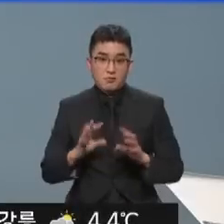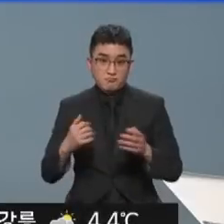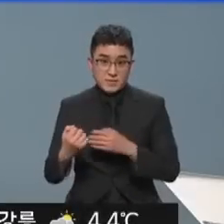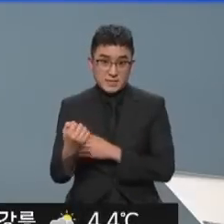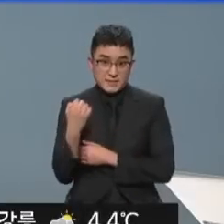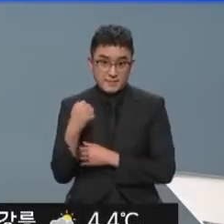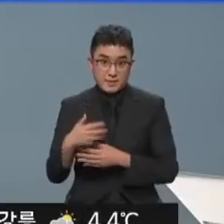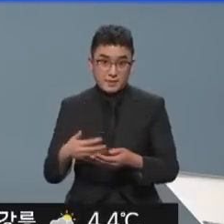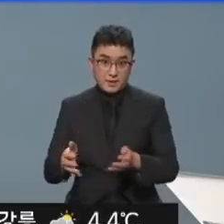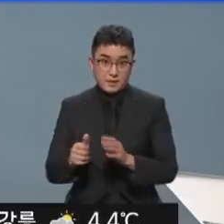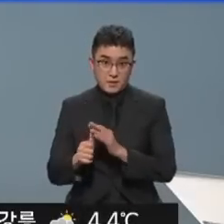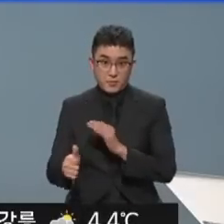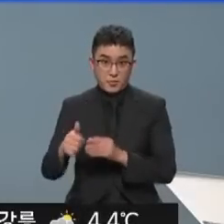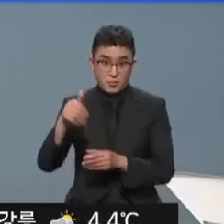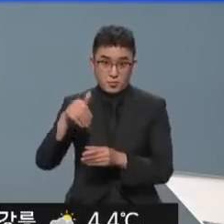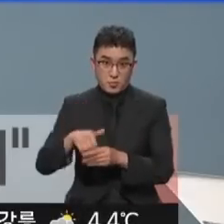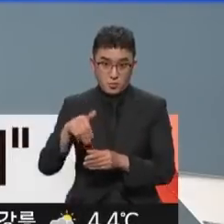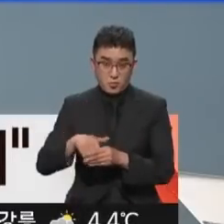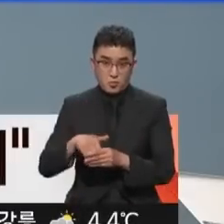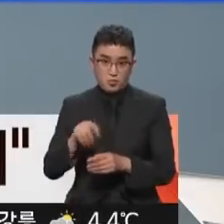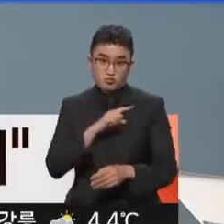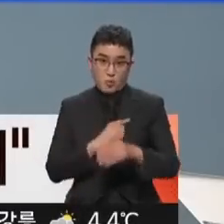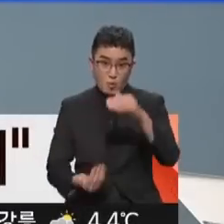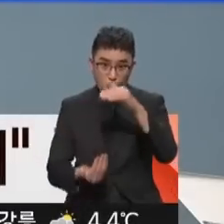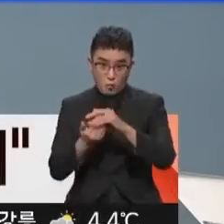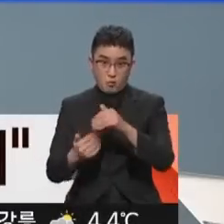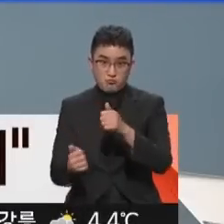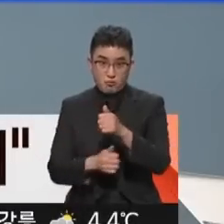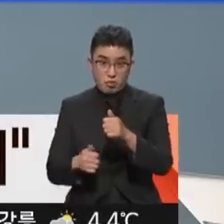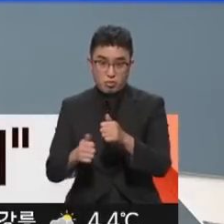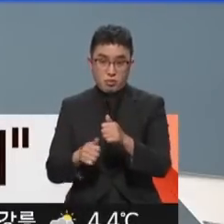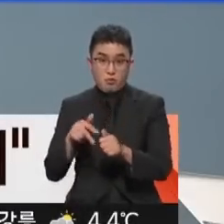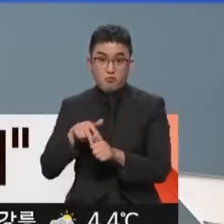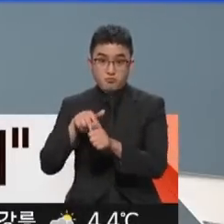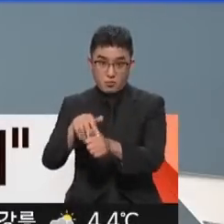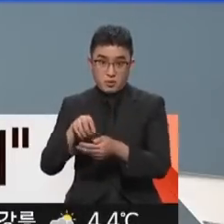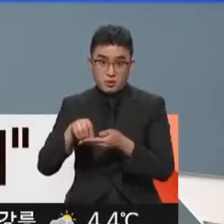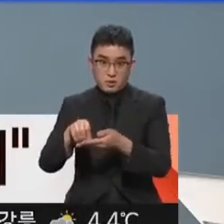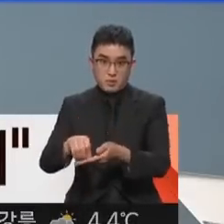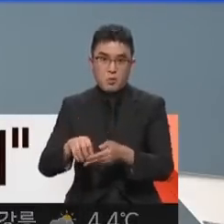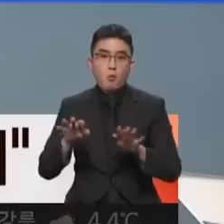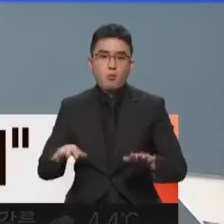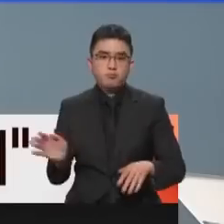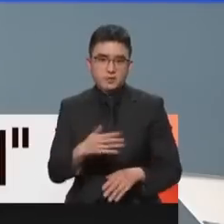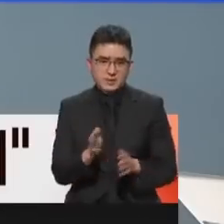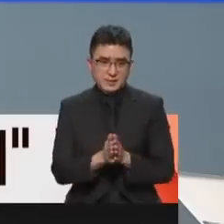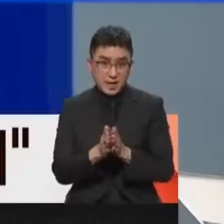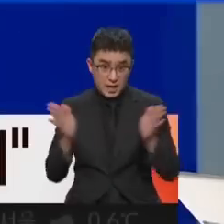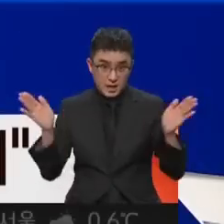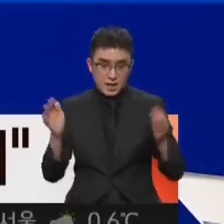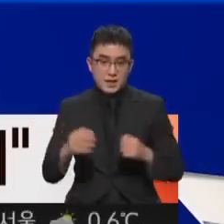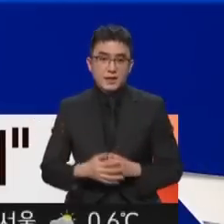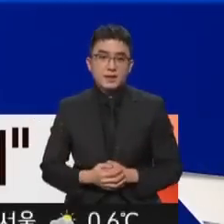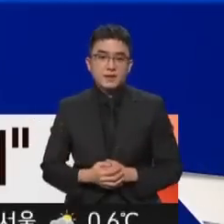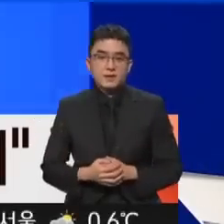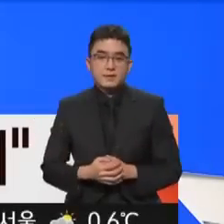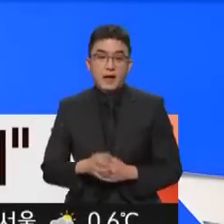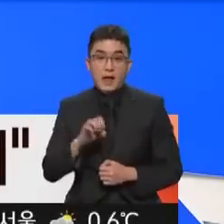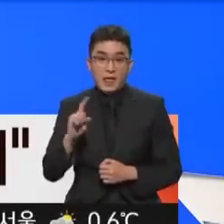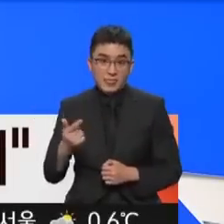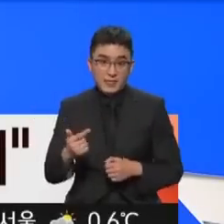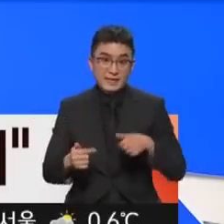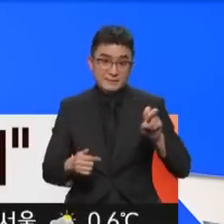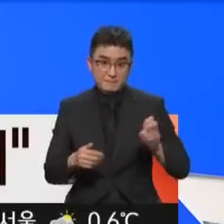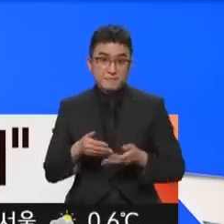국민의힘 당대표 최고위원 선거 후보 등록이 오늘부터 시작됐습니다. 김기현, 안철수 의원 등이 오늘 오전에 모두 등록을 마쳤죠.